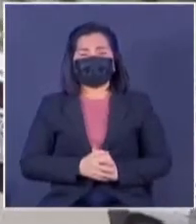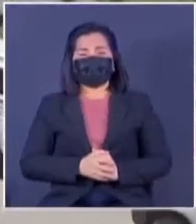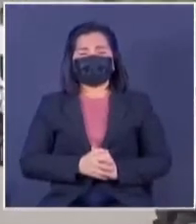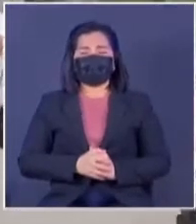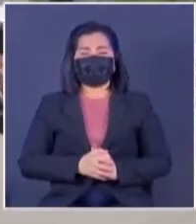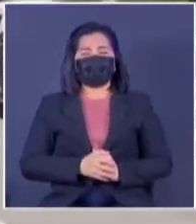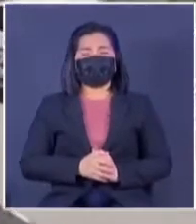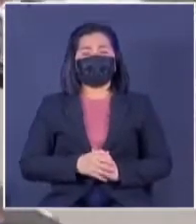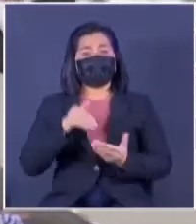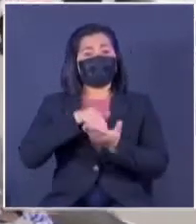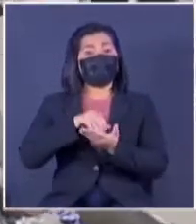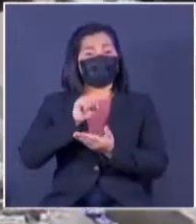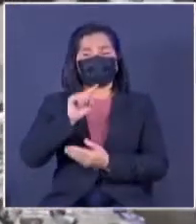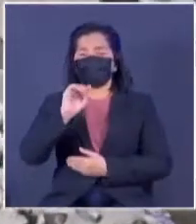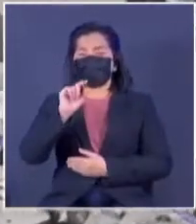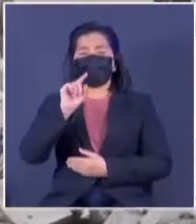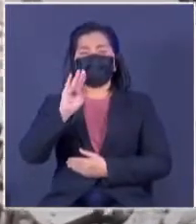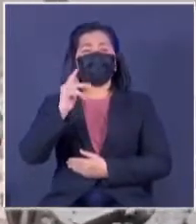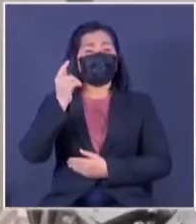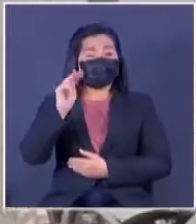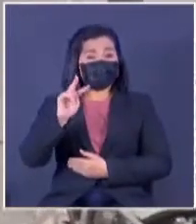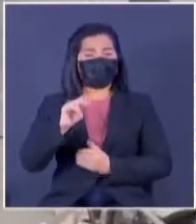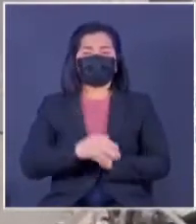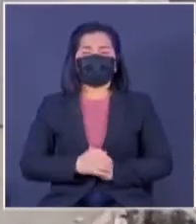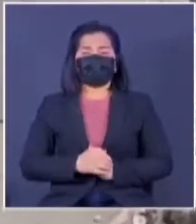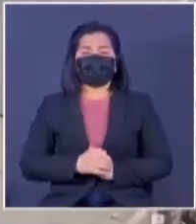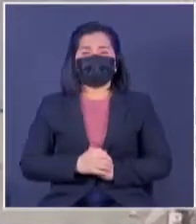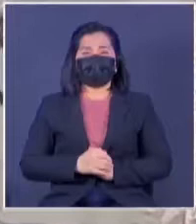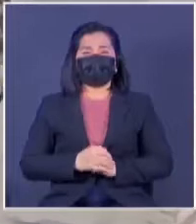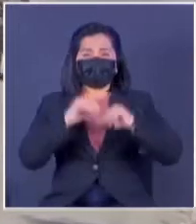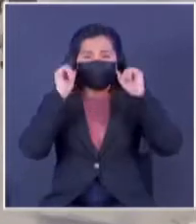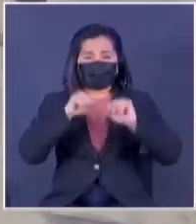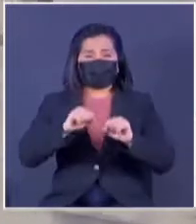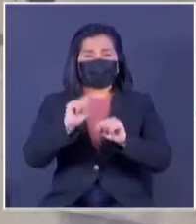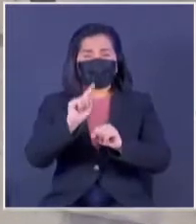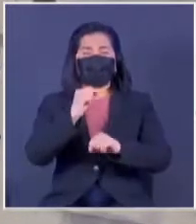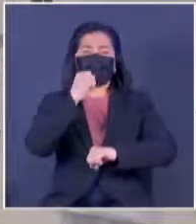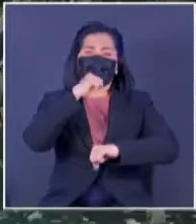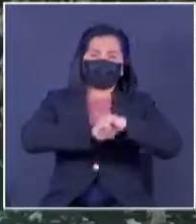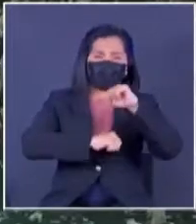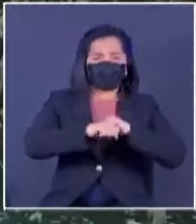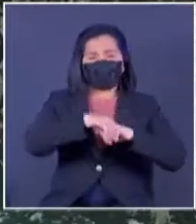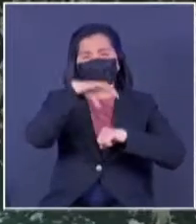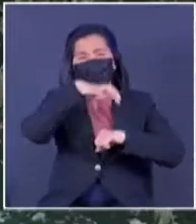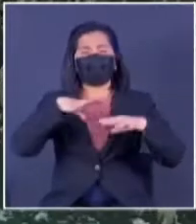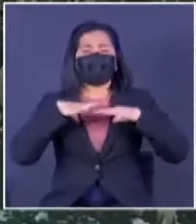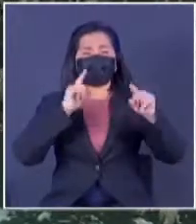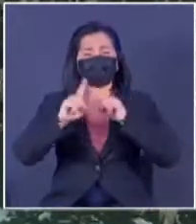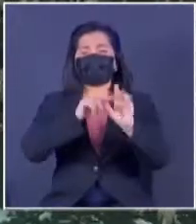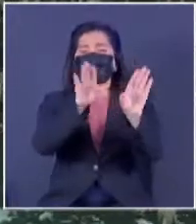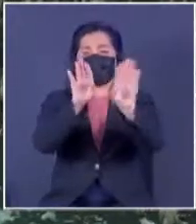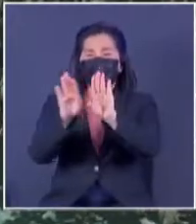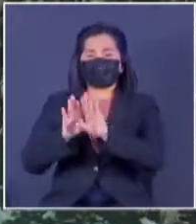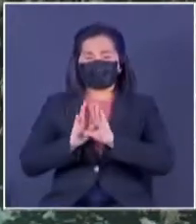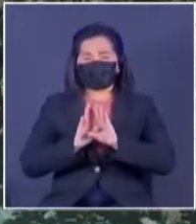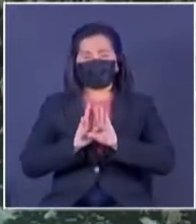หลังจากที่ศูนย์บริหารสถานการณ์โควิด-19 หรือว่าสบค.ครับได้มีมติให้ปิดแคมป์คนงานก่อสร้างแล้วก็งดการเดินทาง